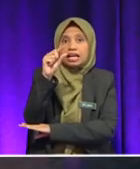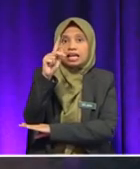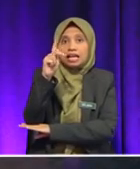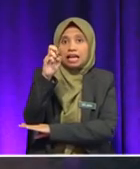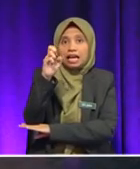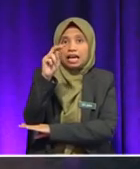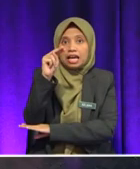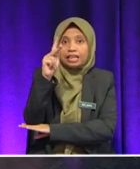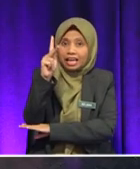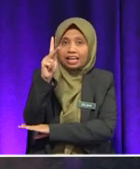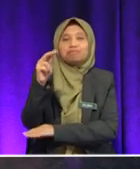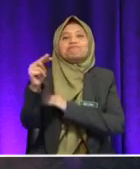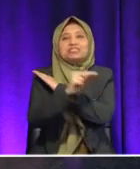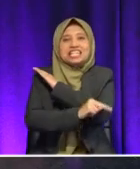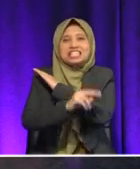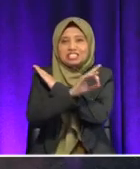Waalaikumsalam